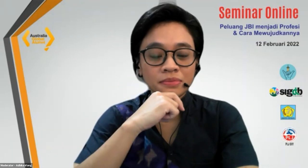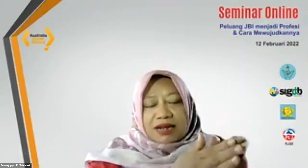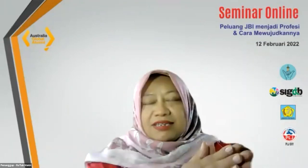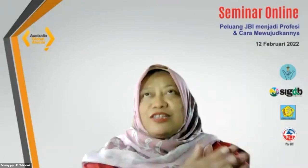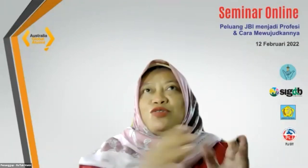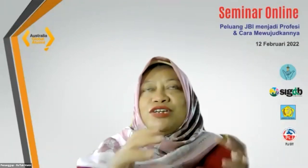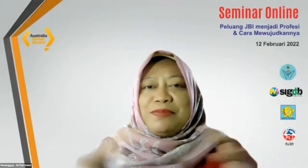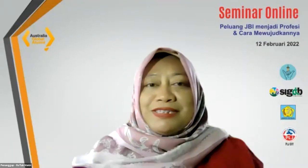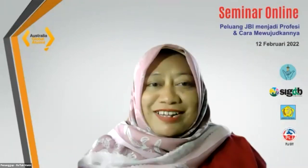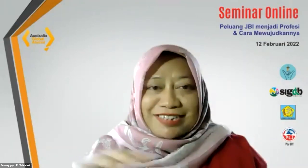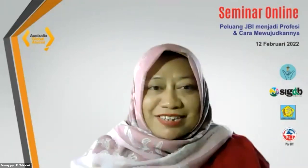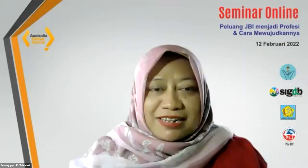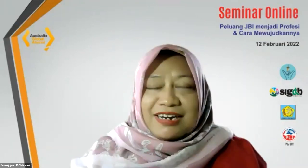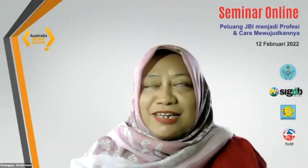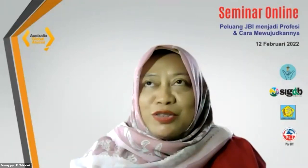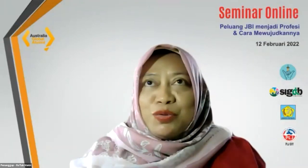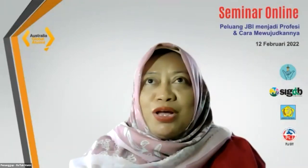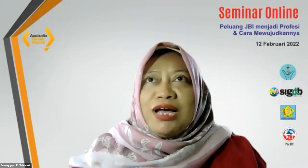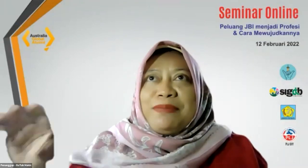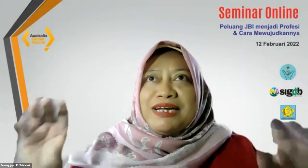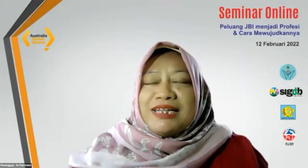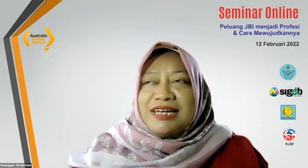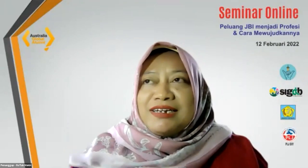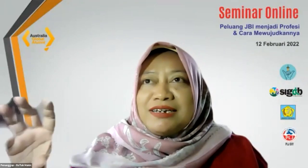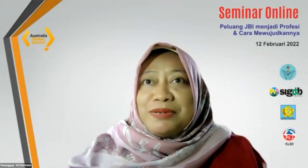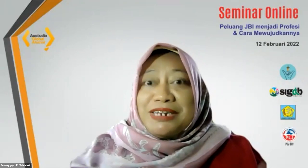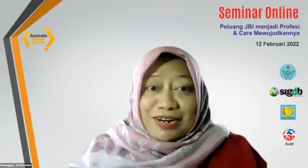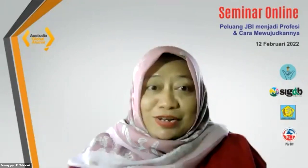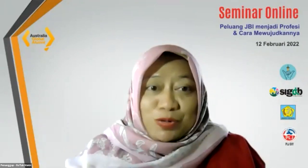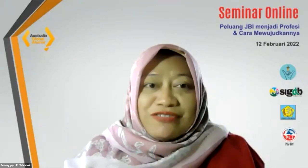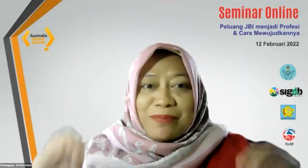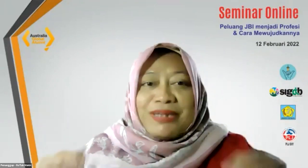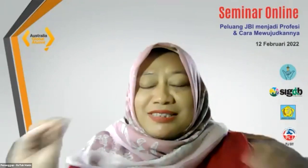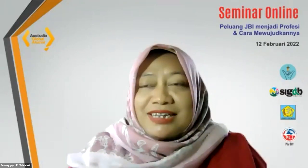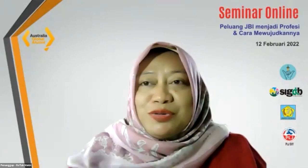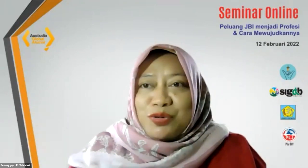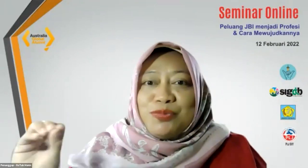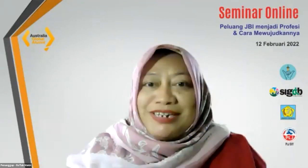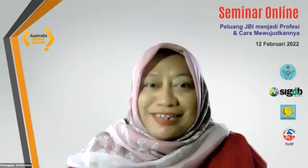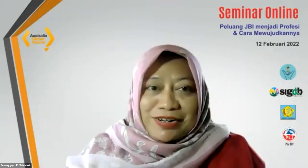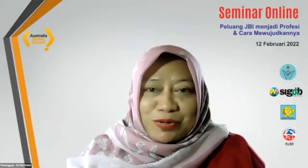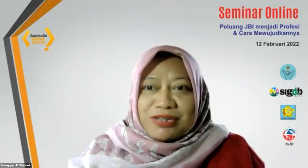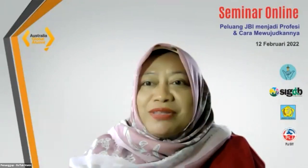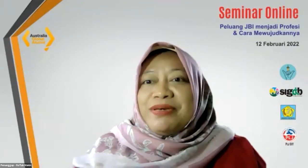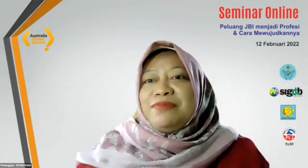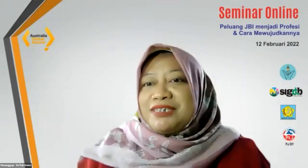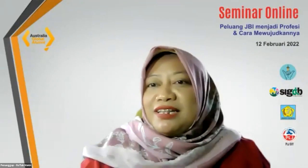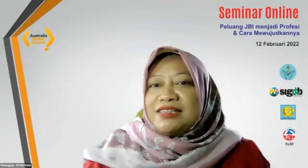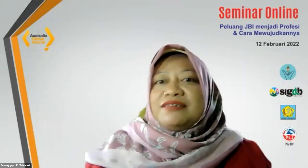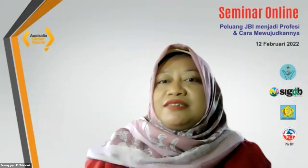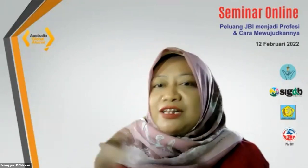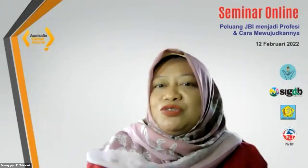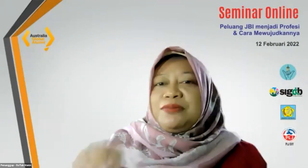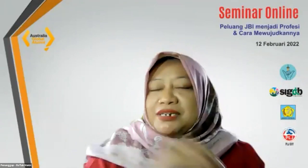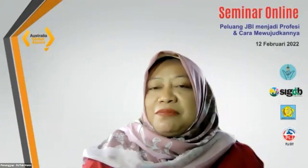situ Mbak diantara Ya tentu saja pasti dasarnya training itu peningkatan pendidikan inklusif kapasitas guru untuk pendidikan inklusif tapi kan